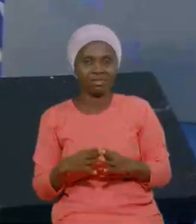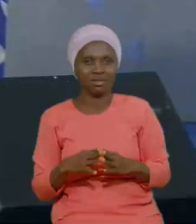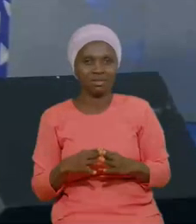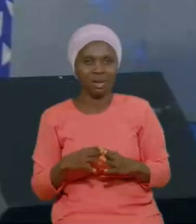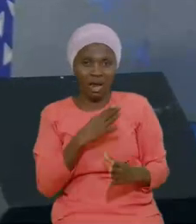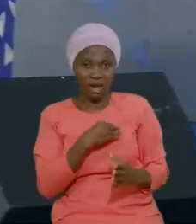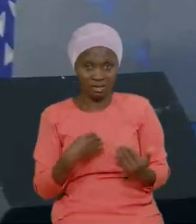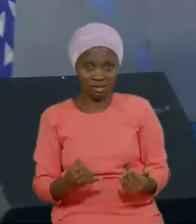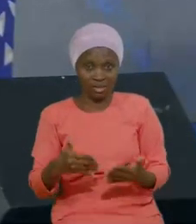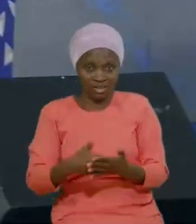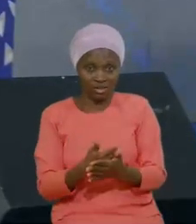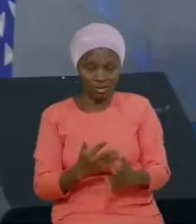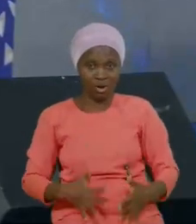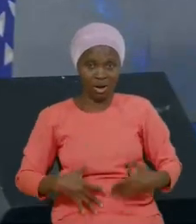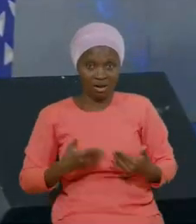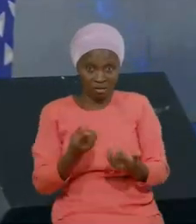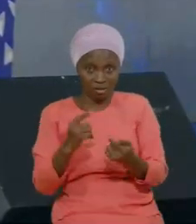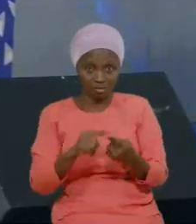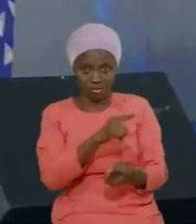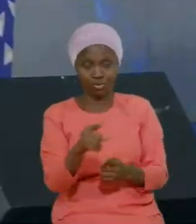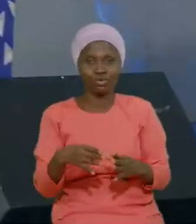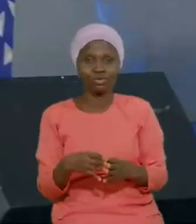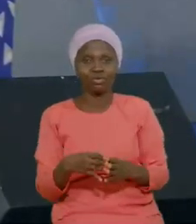Mais la nouvelle vie vient en toi.